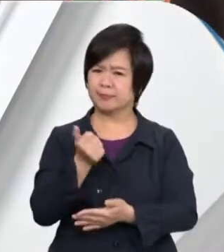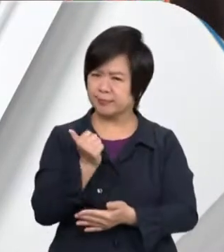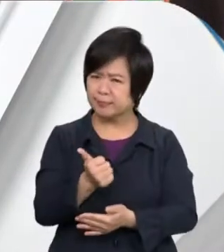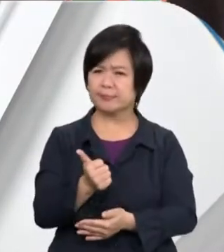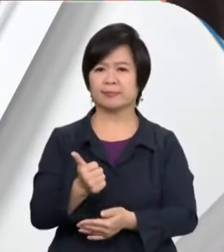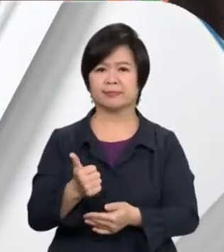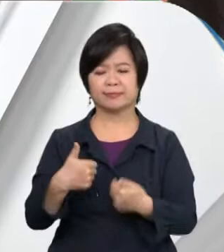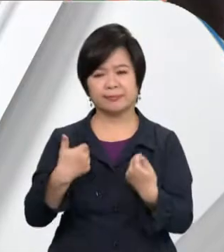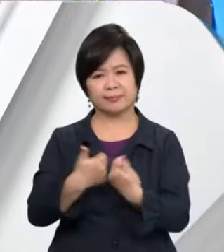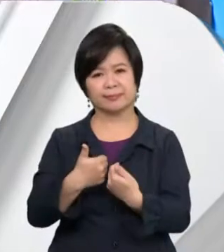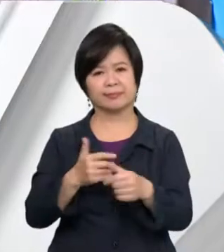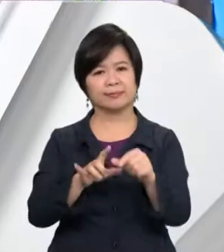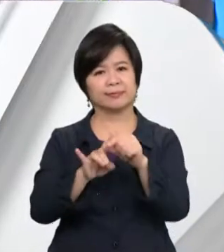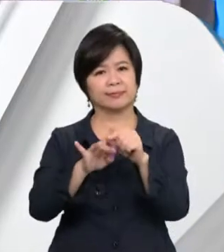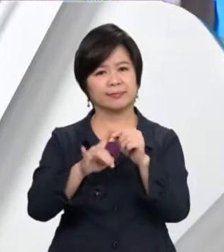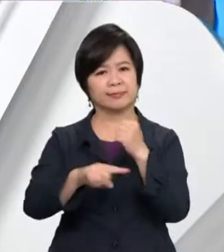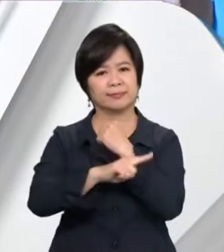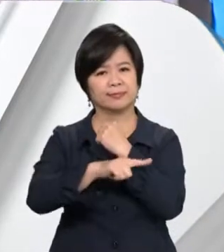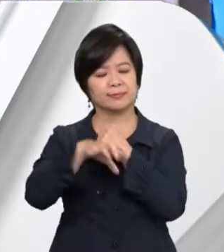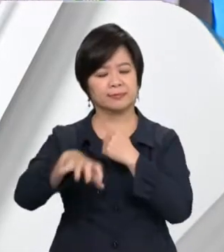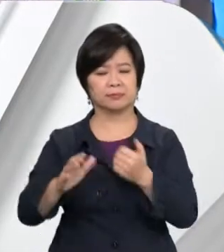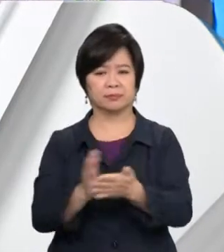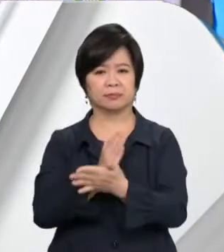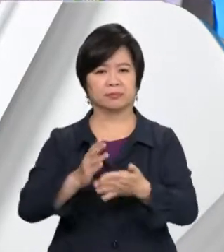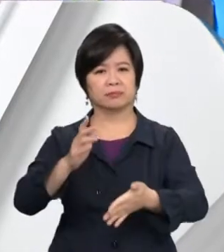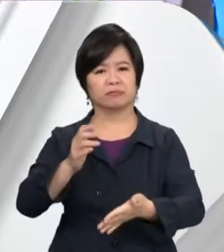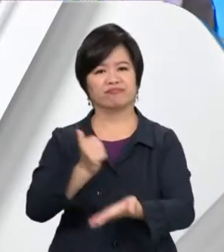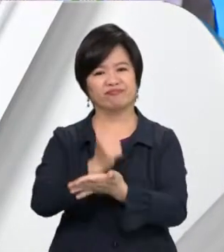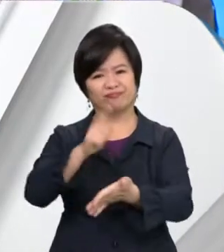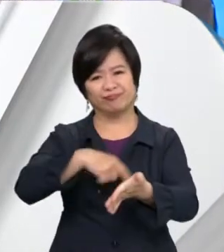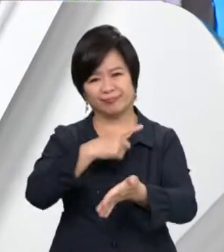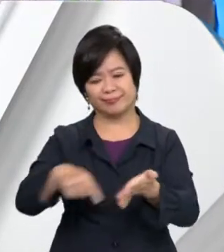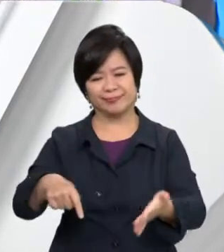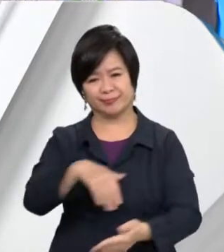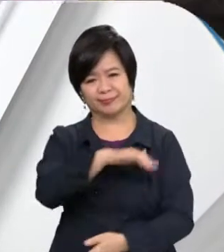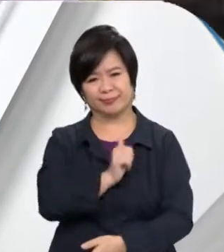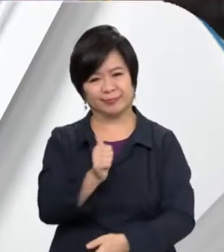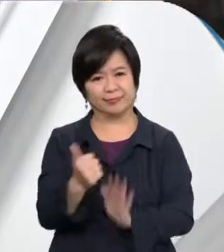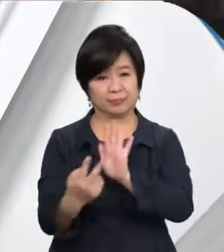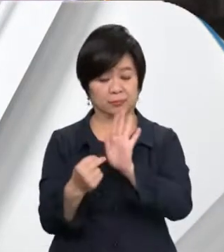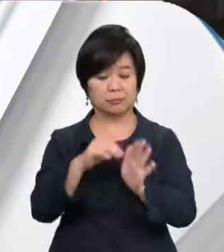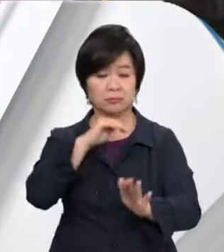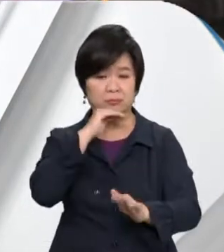也被本台中高等法院判决当选无效天夜。邱子正讲，会